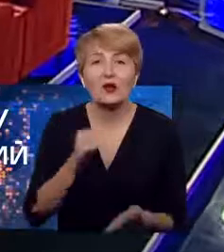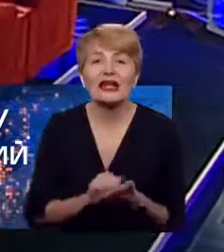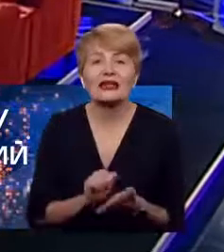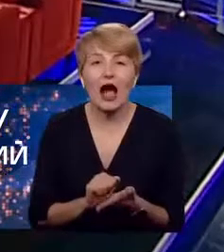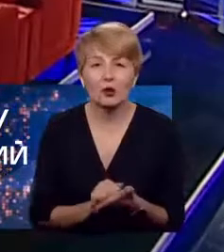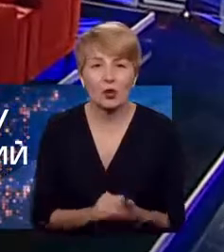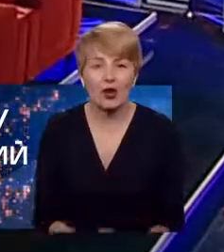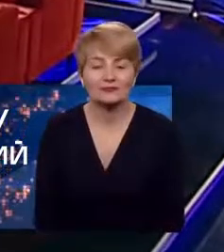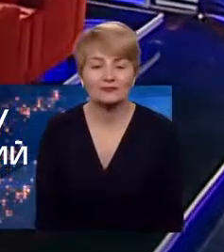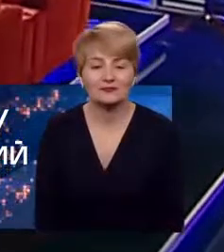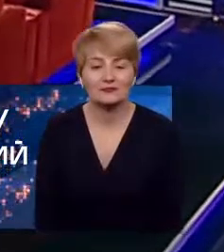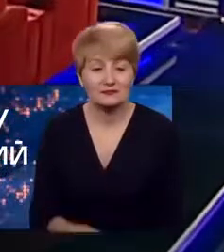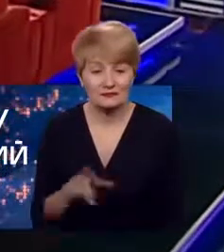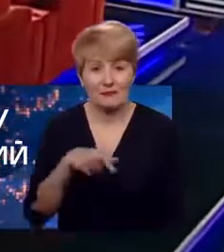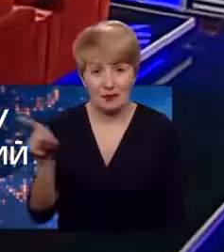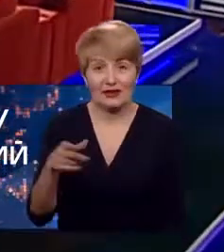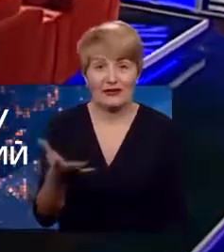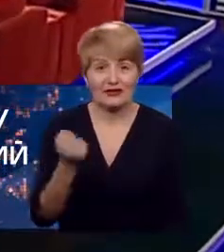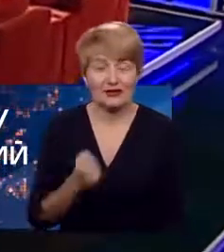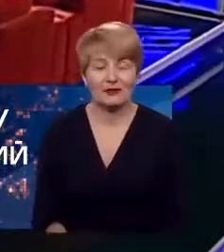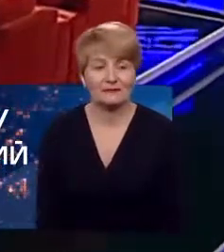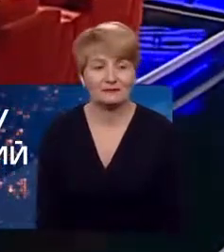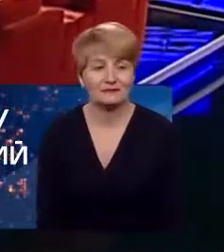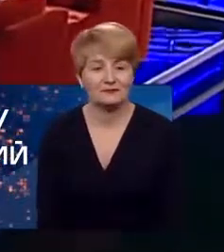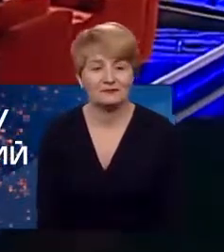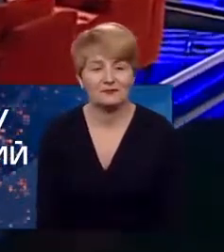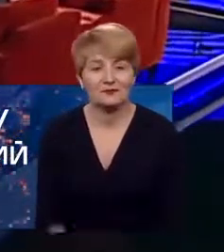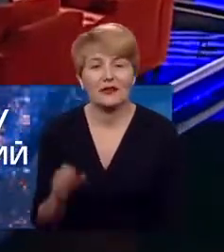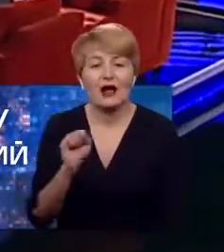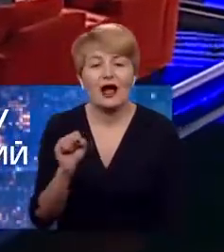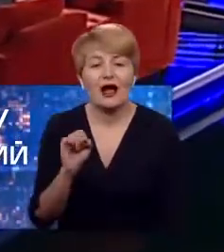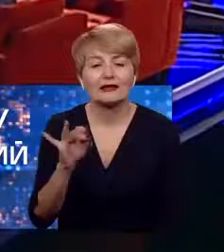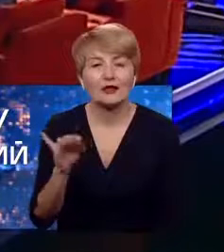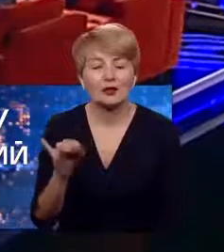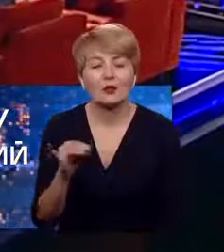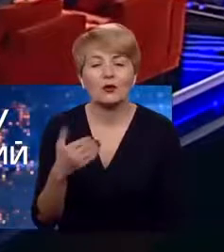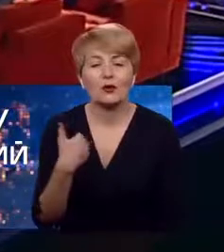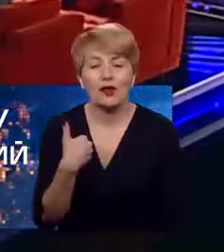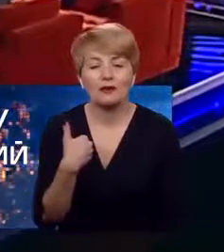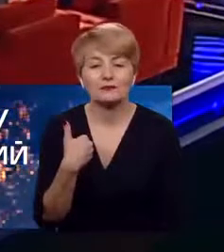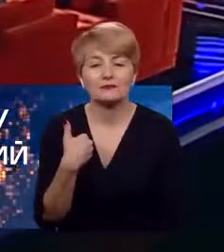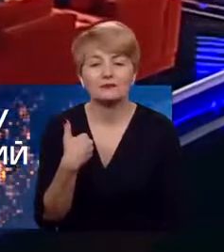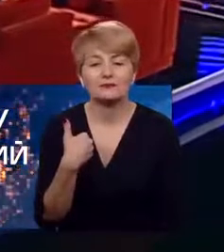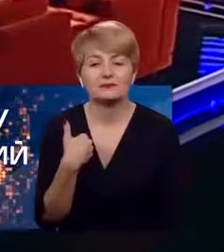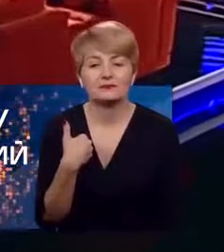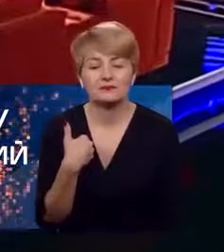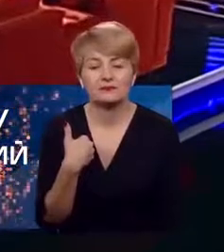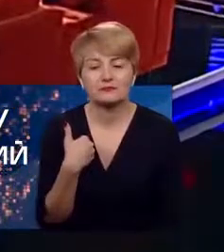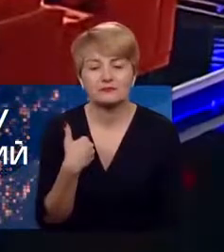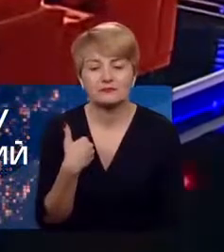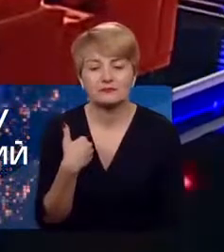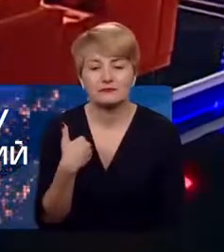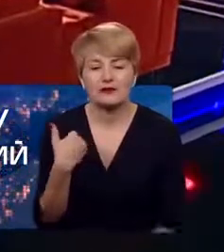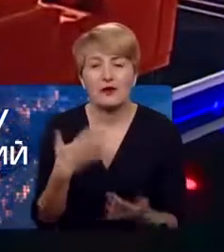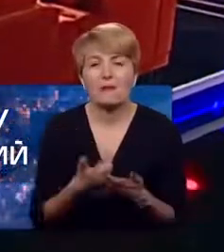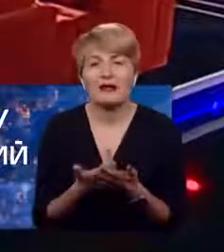Ага. Піди та візьми. Прошу. Андрій, я вже безліч